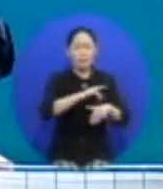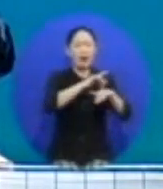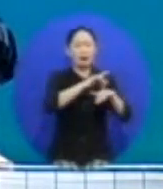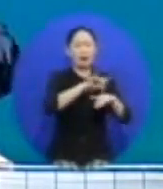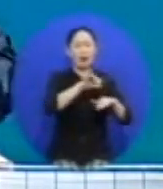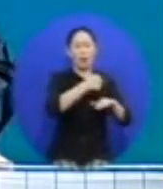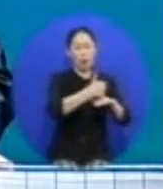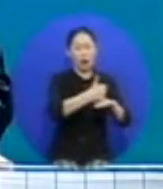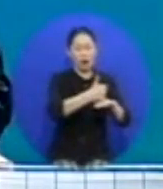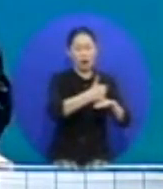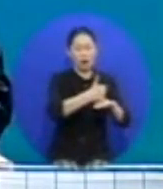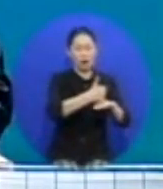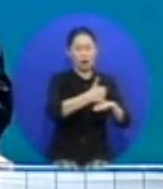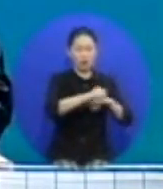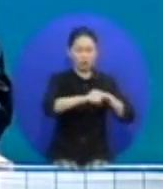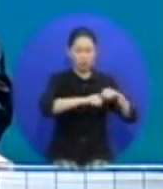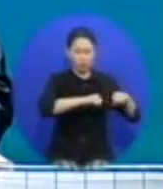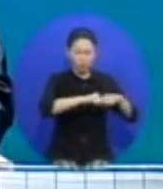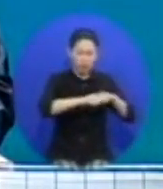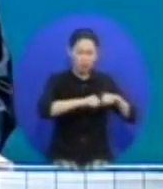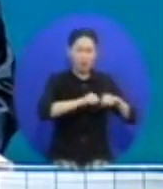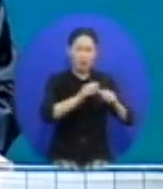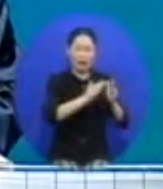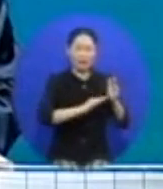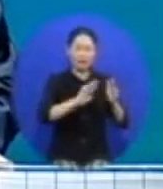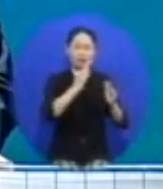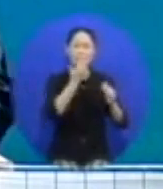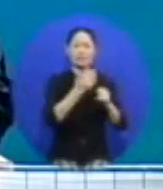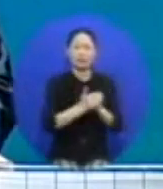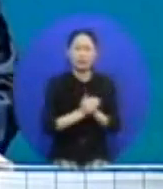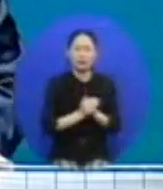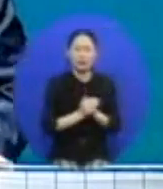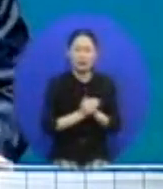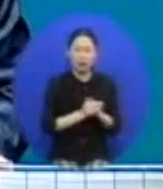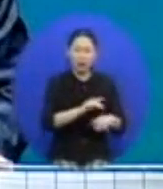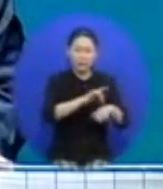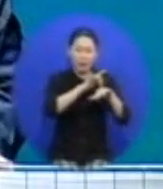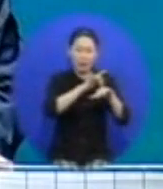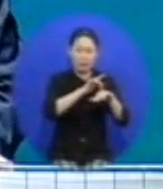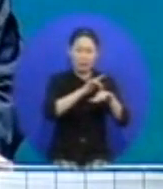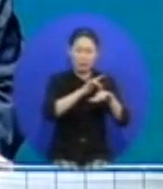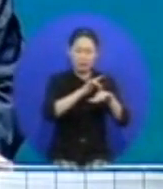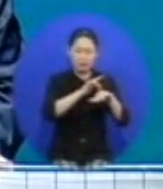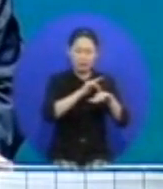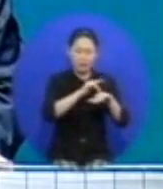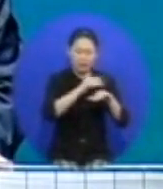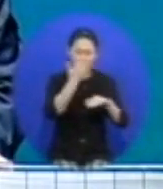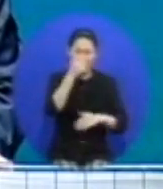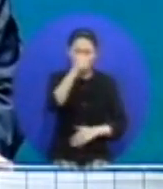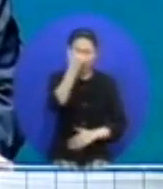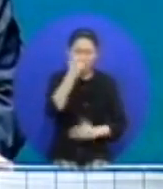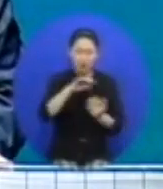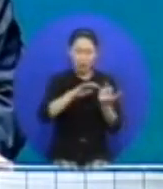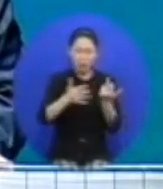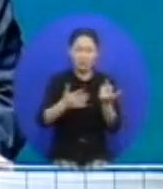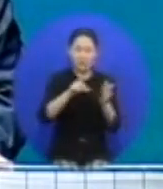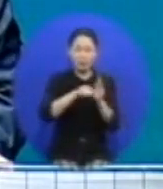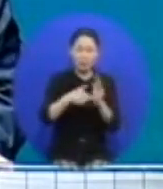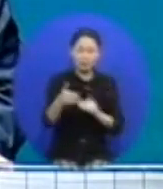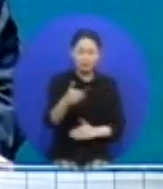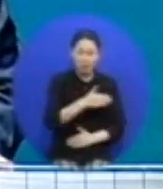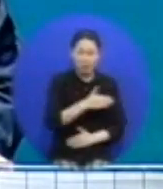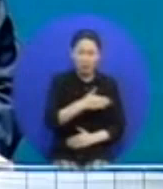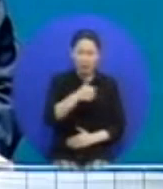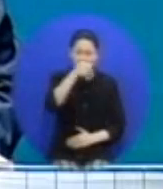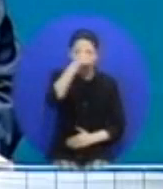왕 노릇 하는 가정이 되는 거예요 마귀 늘 에덴동산 때부터 행복했던 아담부부